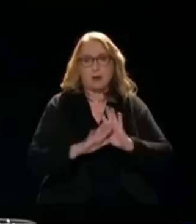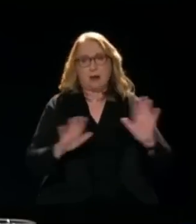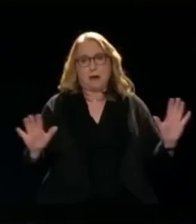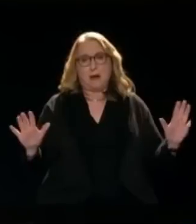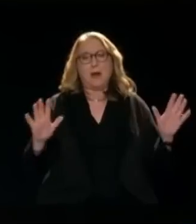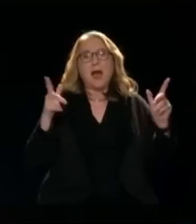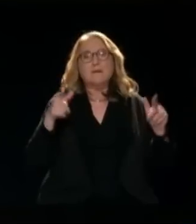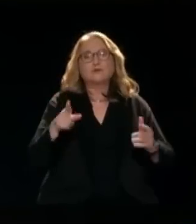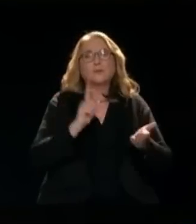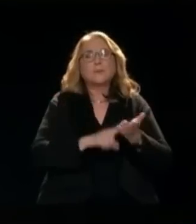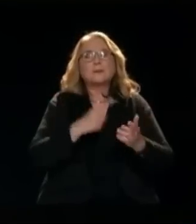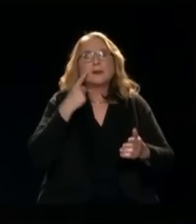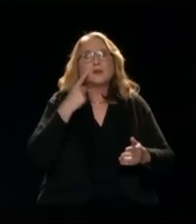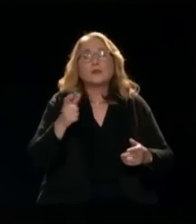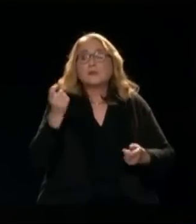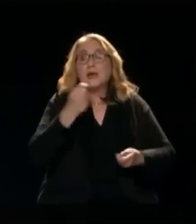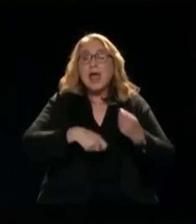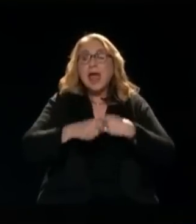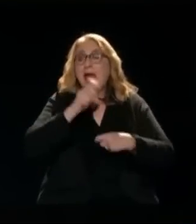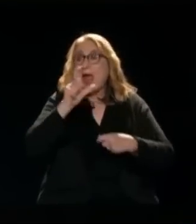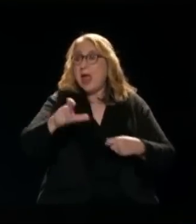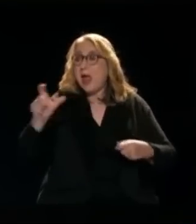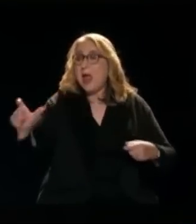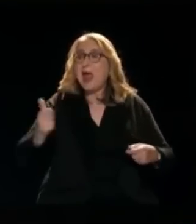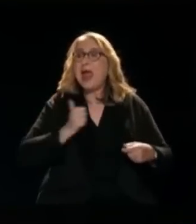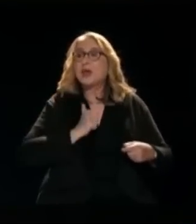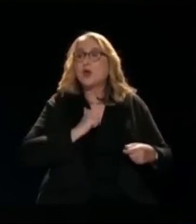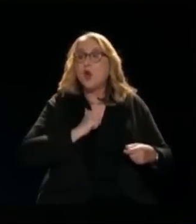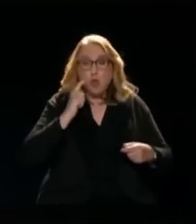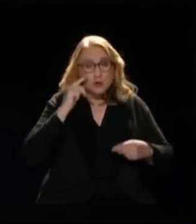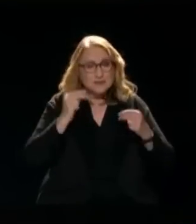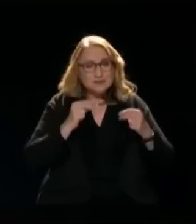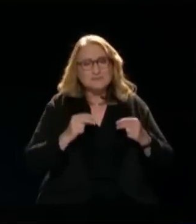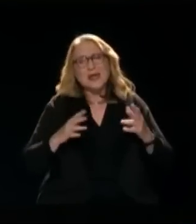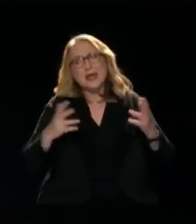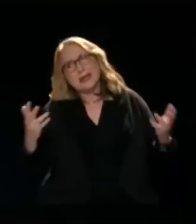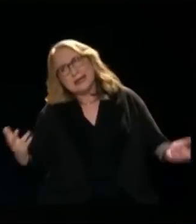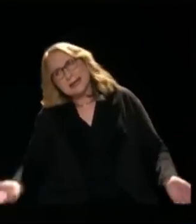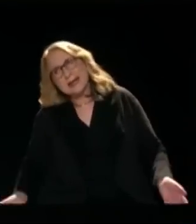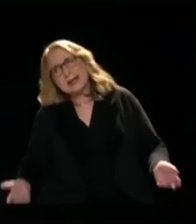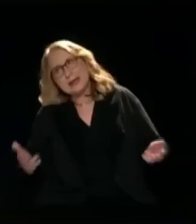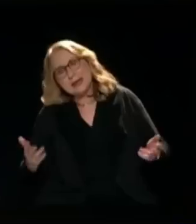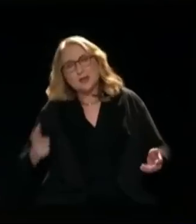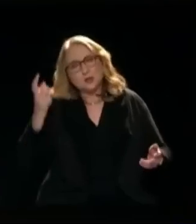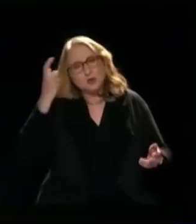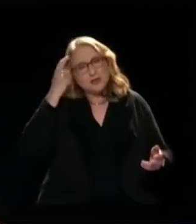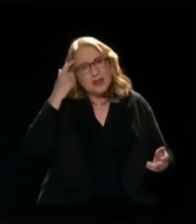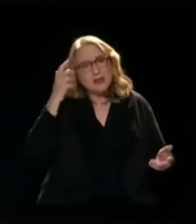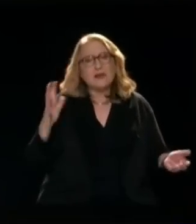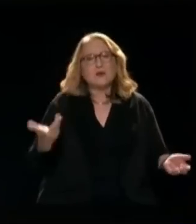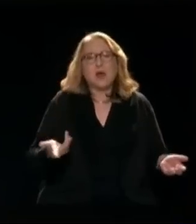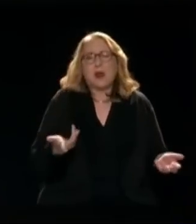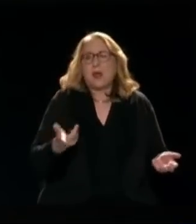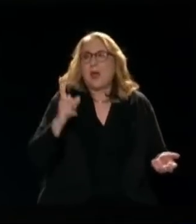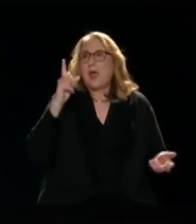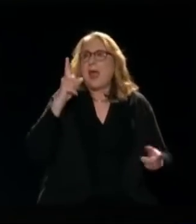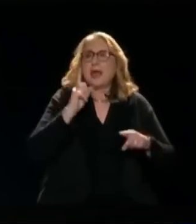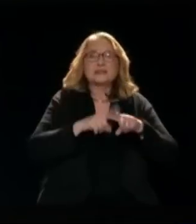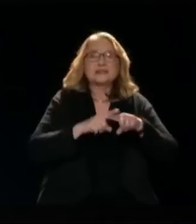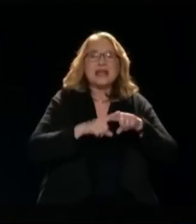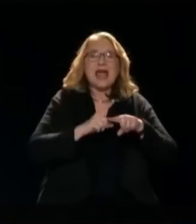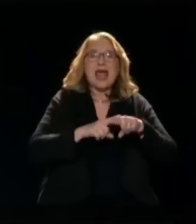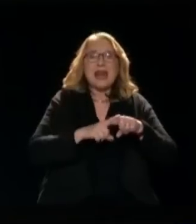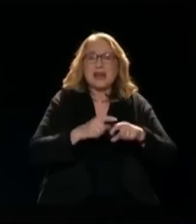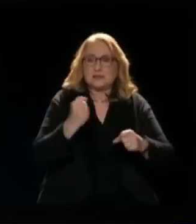ιδιώτη εργοδότη. Καταλαβαίνετε τι θέλω να πω. Το καταλαβαίνω, έτσι, αλλά ξέρετε, εδώ φτάνει αυτές... ο Έλληνας να δουλεύει 20 και 25 χρόνια για να φτάσει